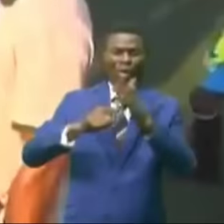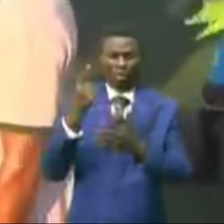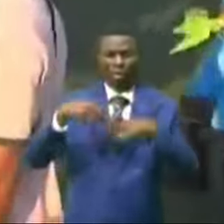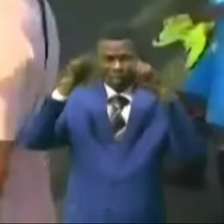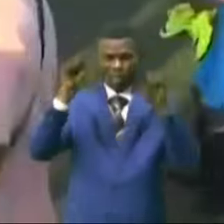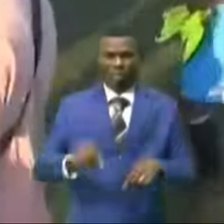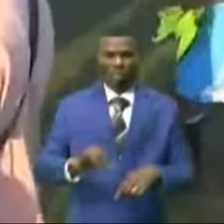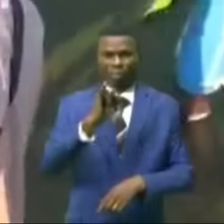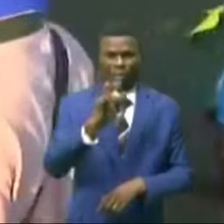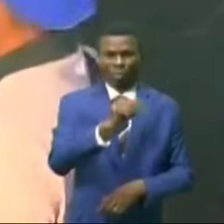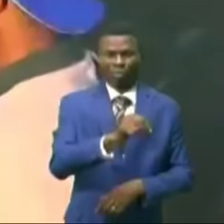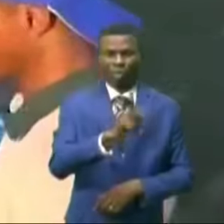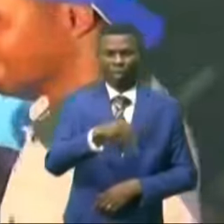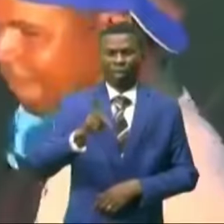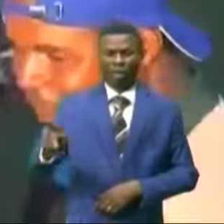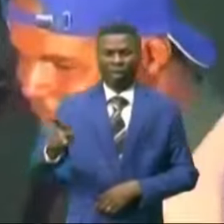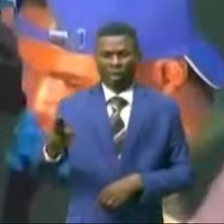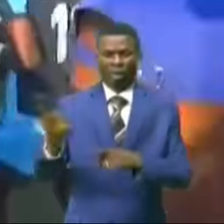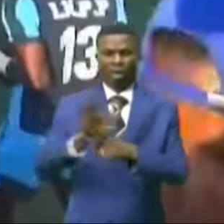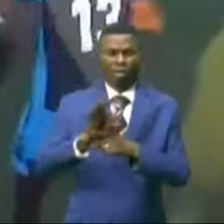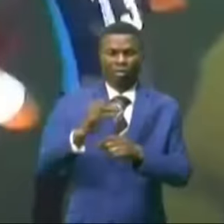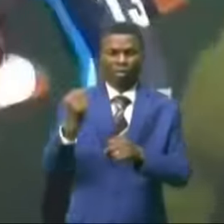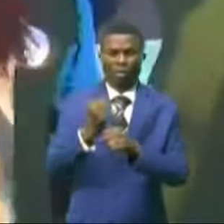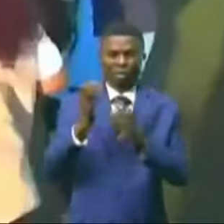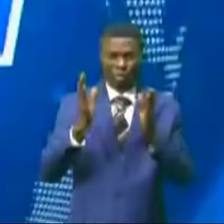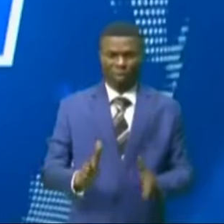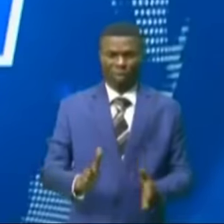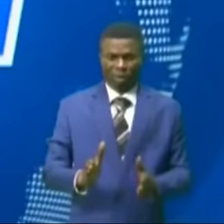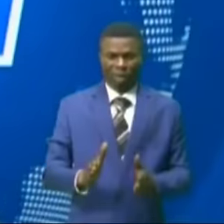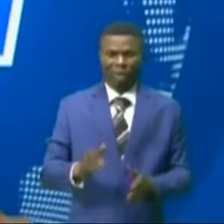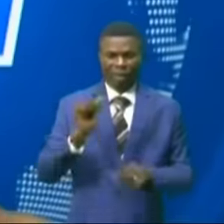L'INPP, la formation professionnelle, c'est nous.